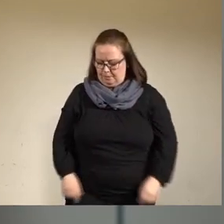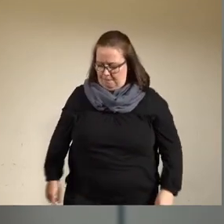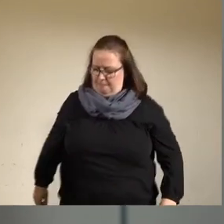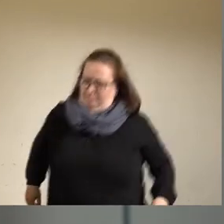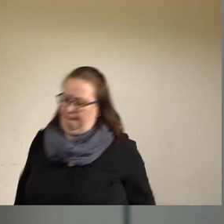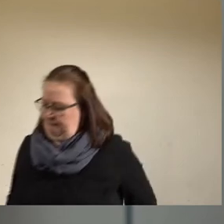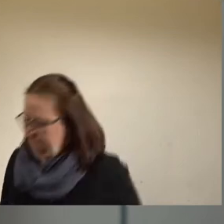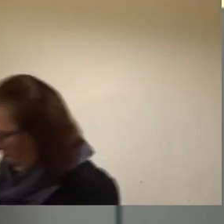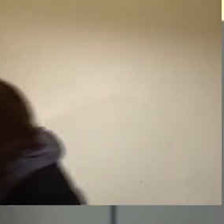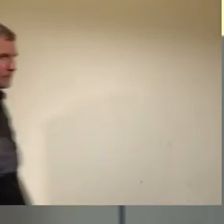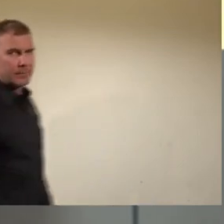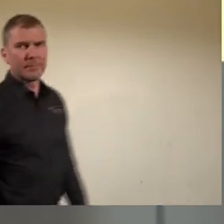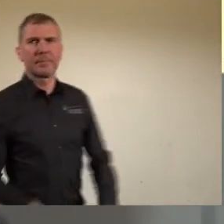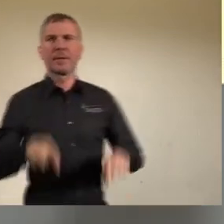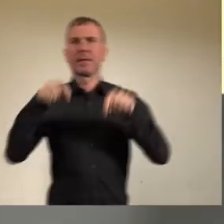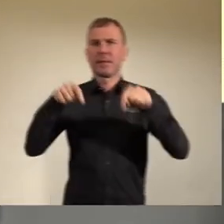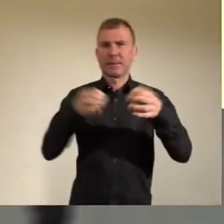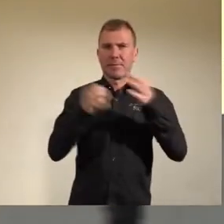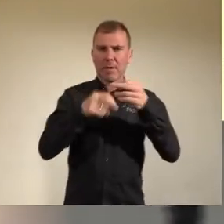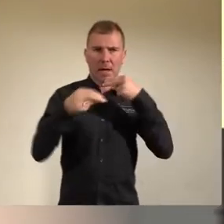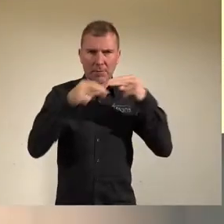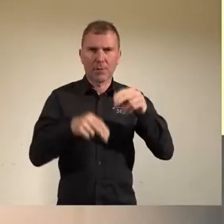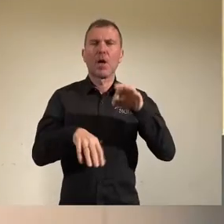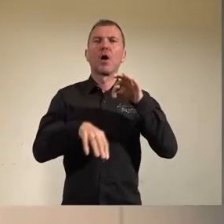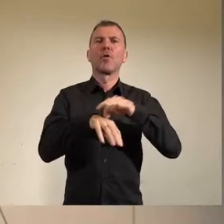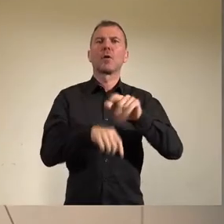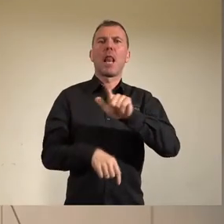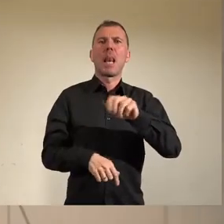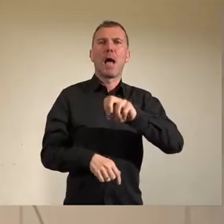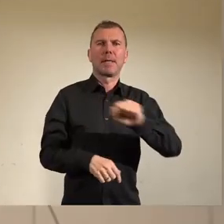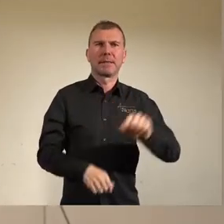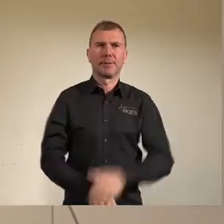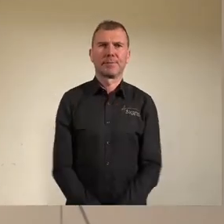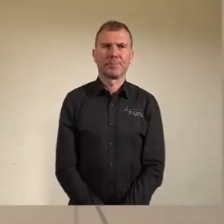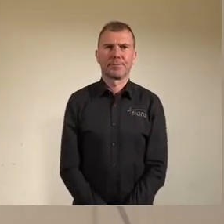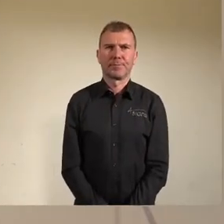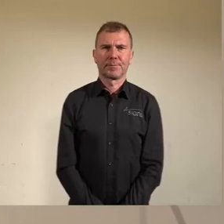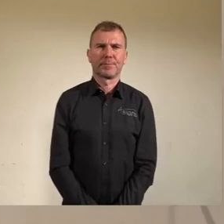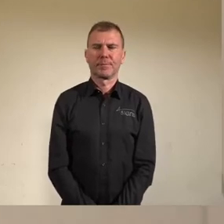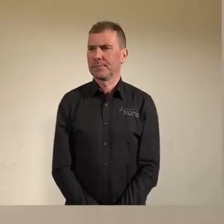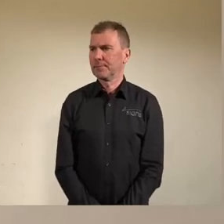So, jetzt zur Beantwortung, Herr Dr. Lames, von den aufgeworfenen Fragen.